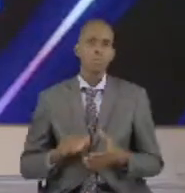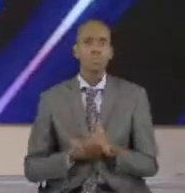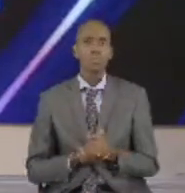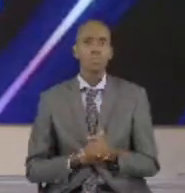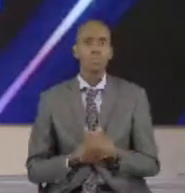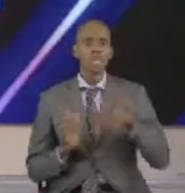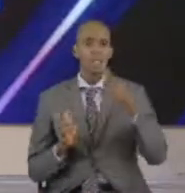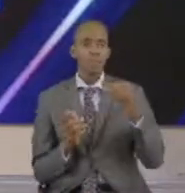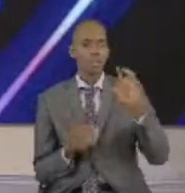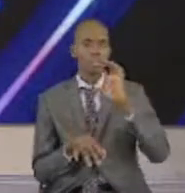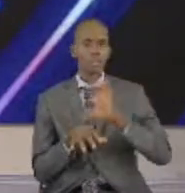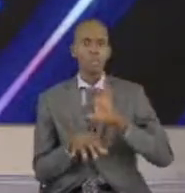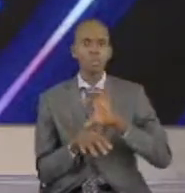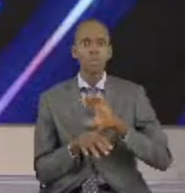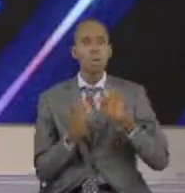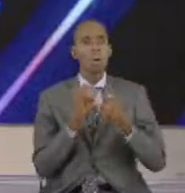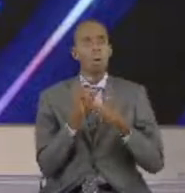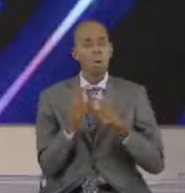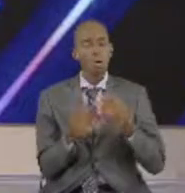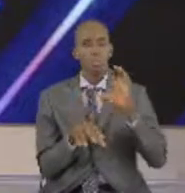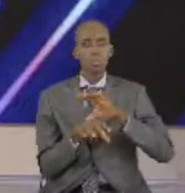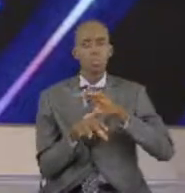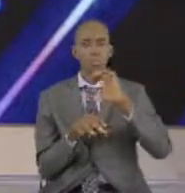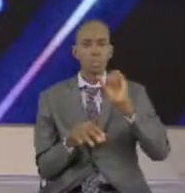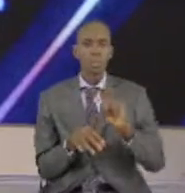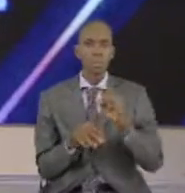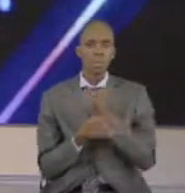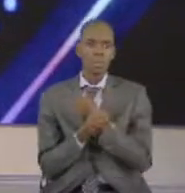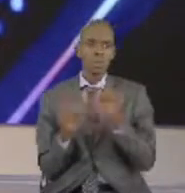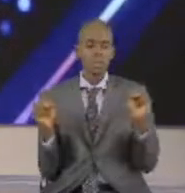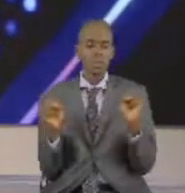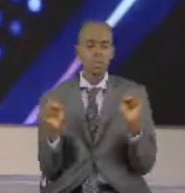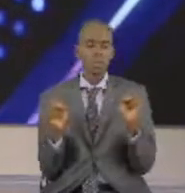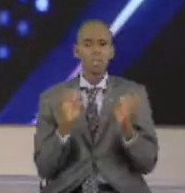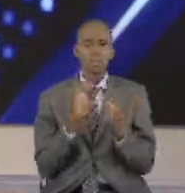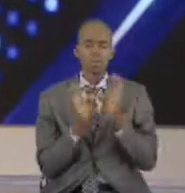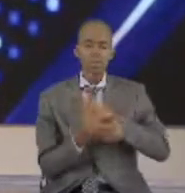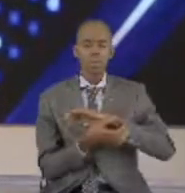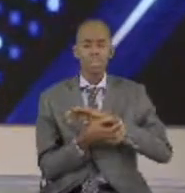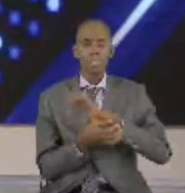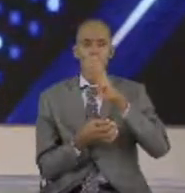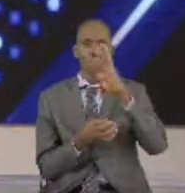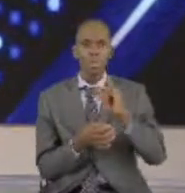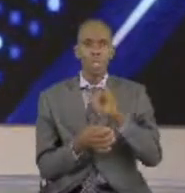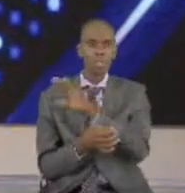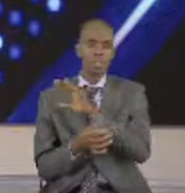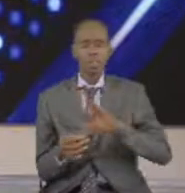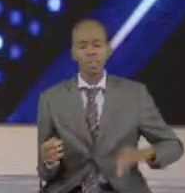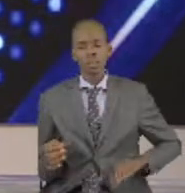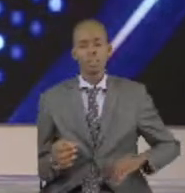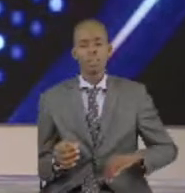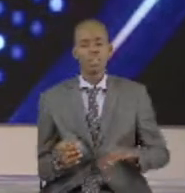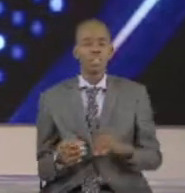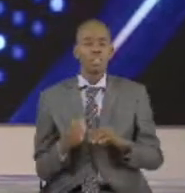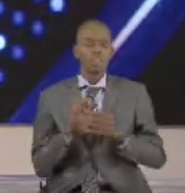et l'église où les églises heures sauveur converti par crise a senti